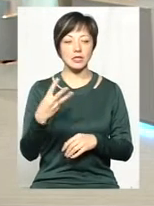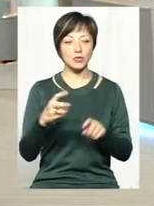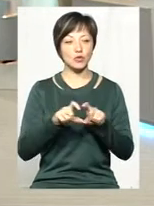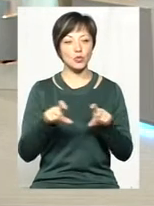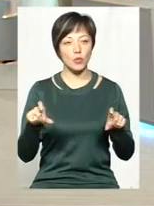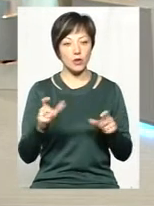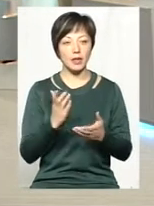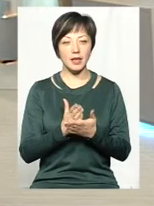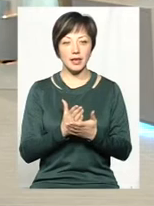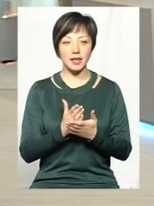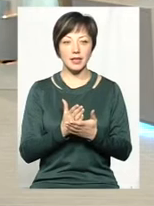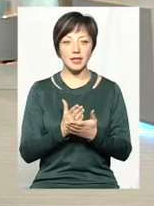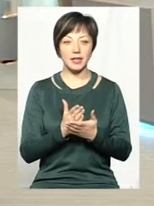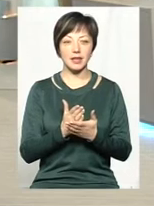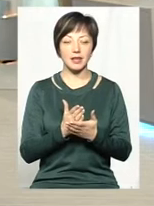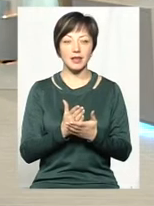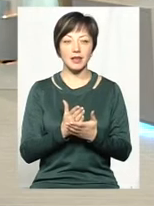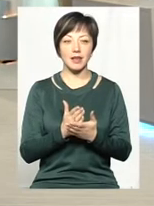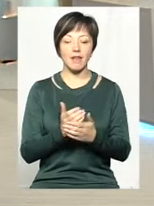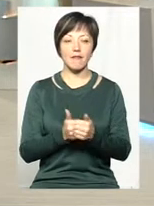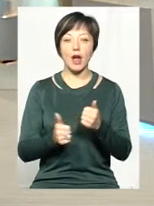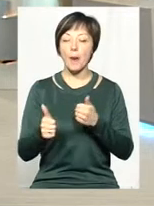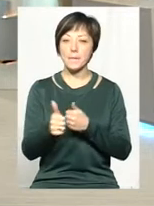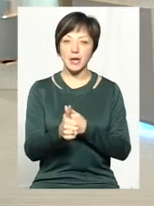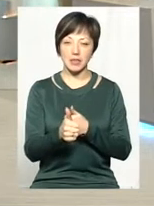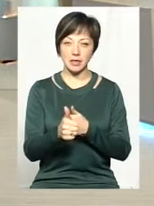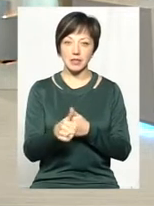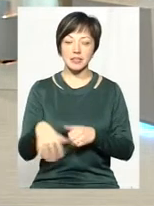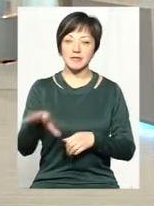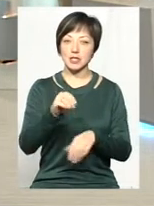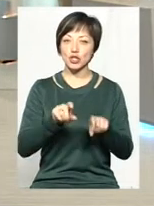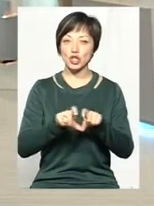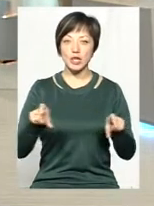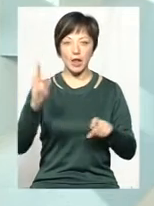32-33 школа, вони являються флагмани з усіх